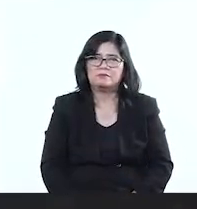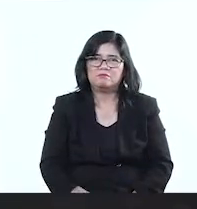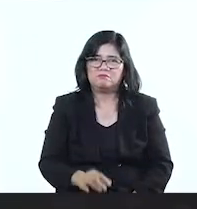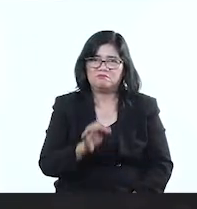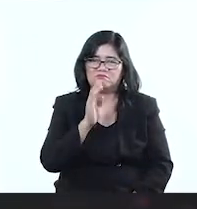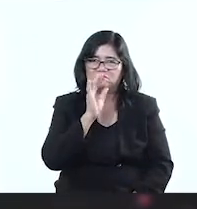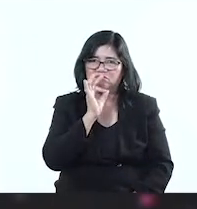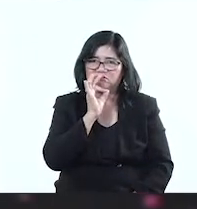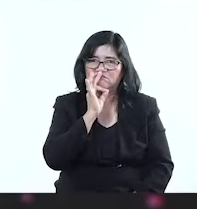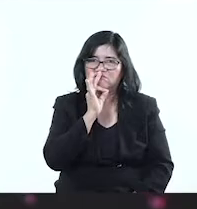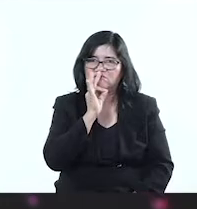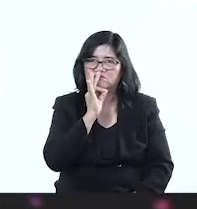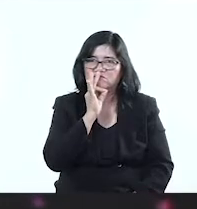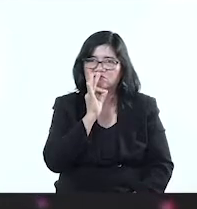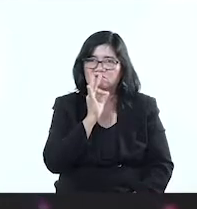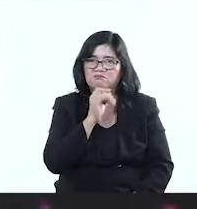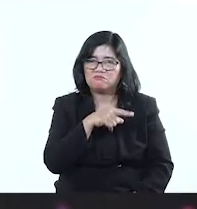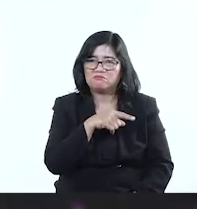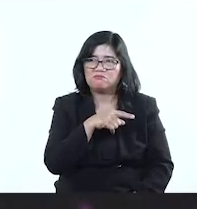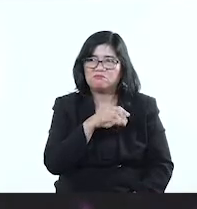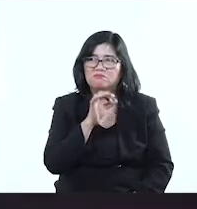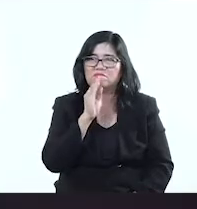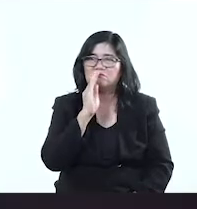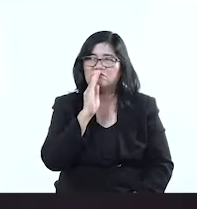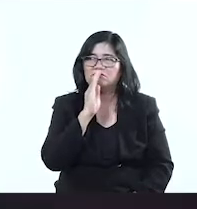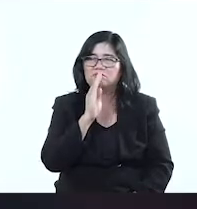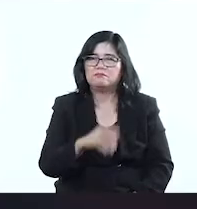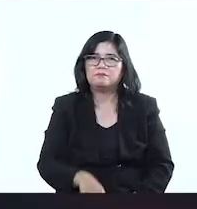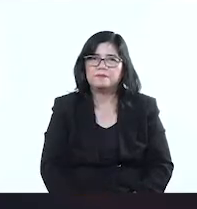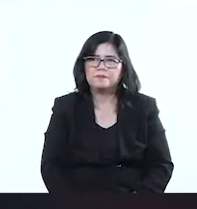Hai Somalia di kampus-kampus di di kantor-kantor misalnya